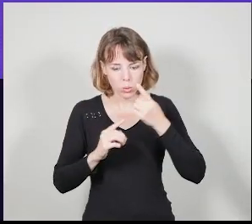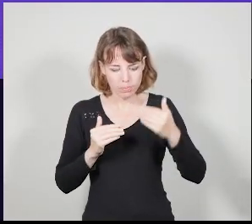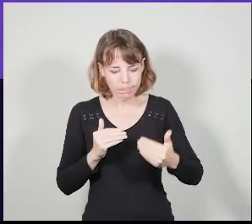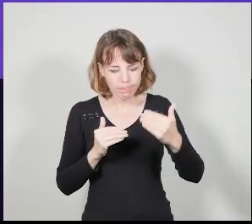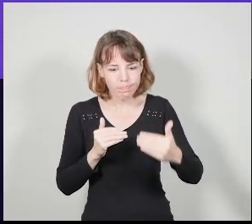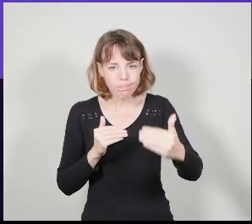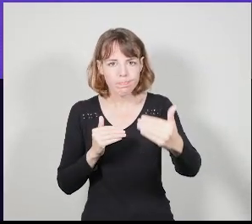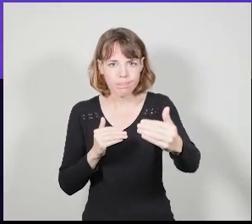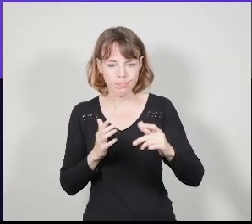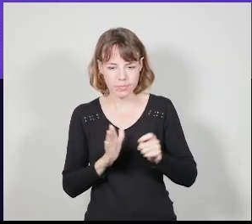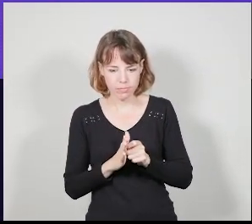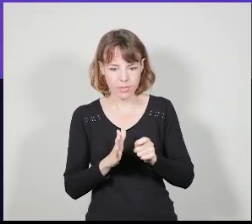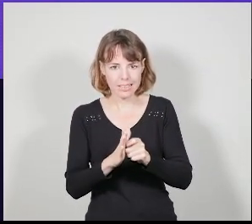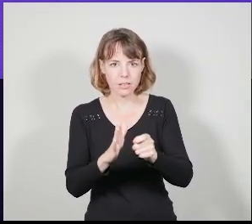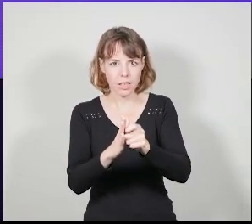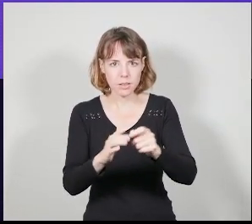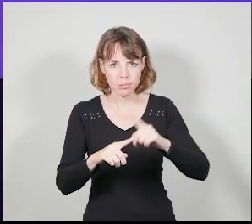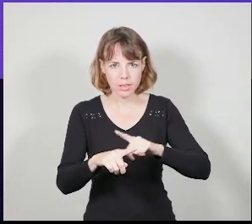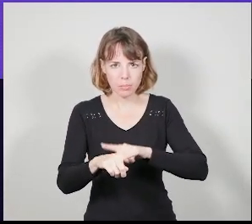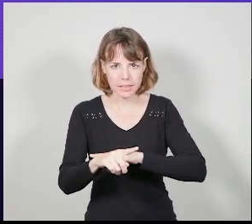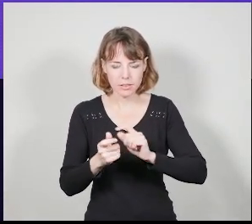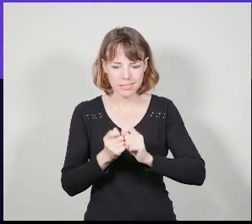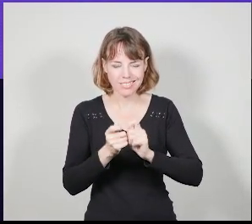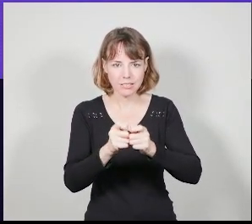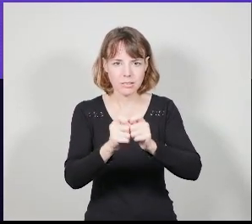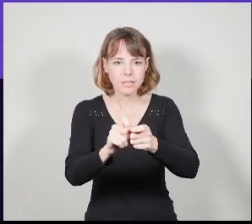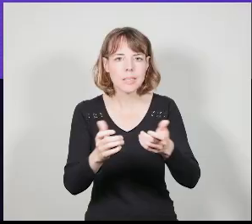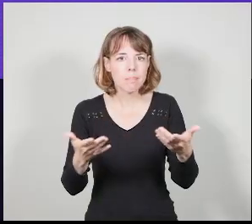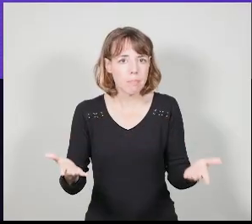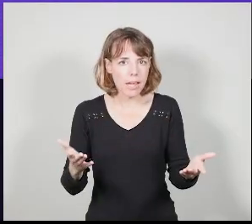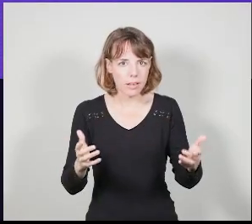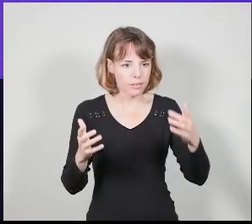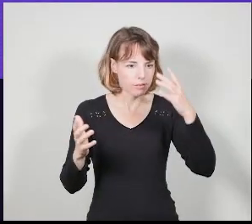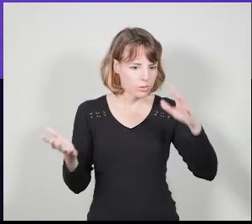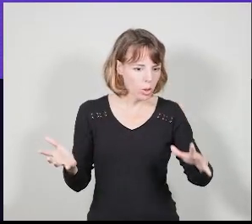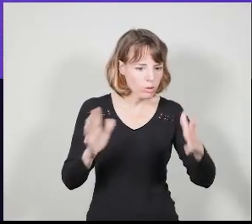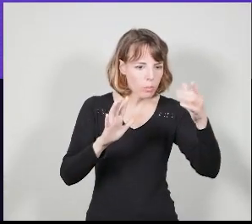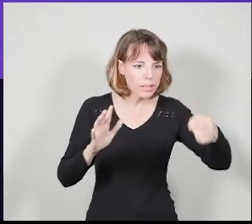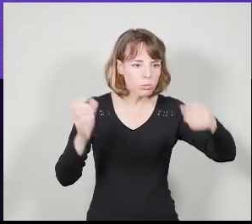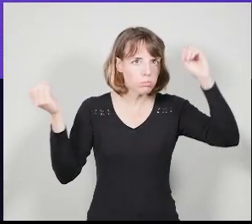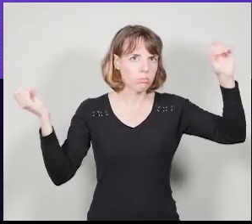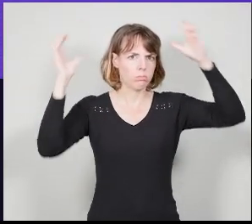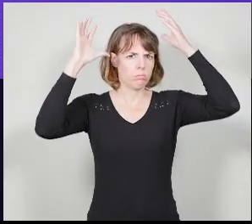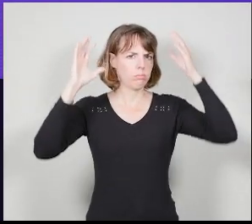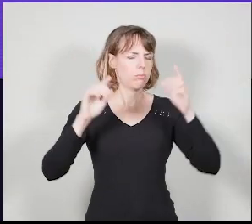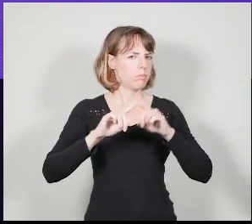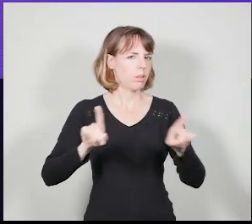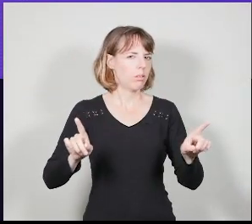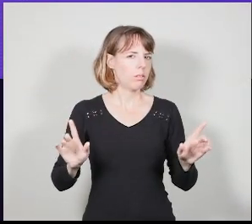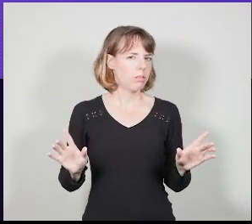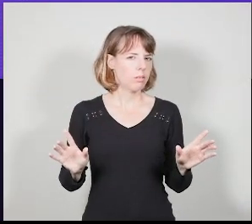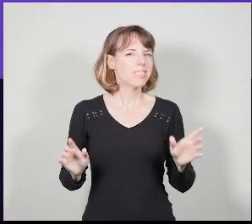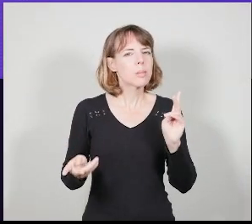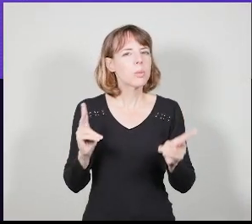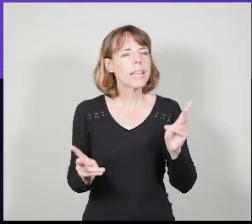que finalement, il pouvait y avoir aussi plusieurs conceptions de la transformation, une diversité un peu des points de vue et qu'il manquait peut-être des